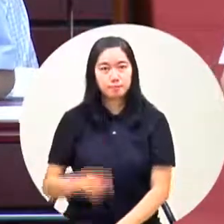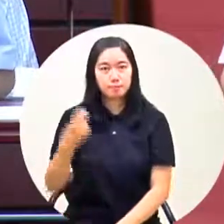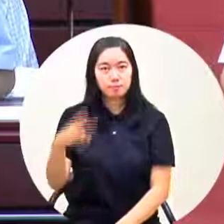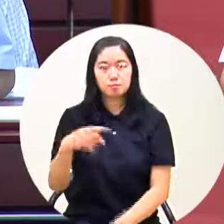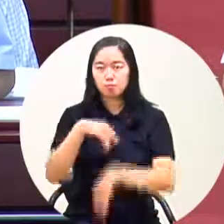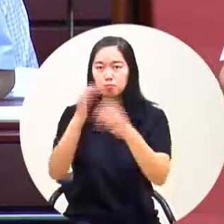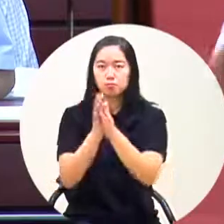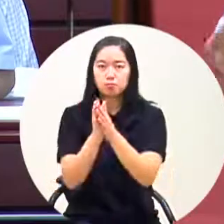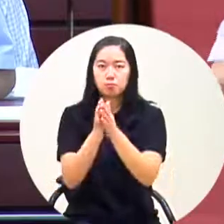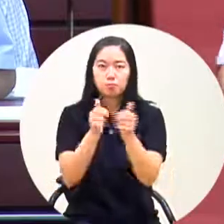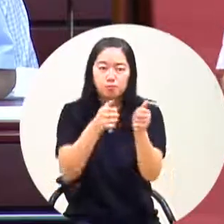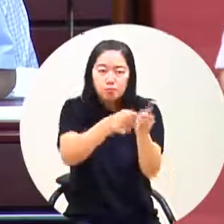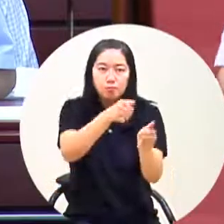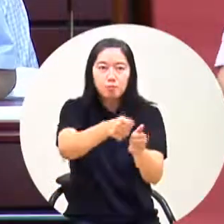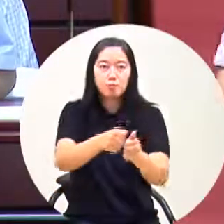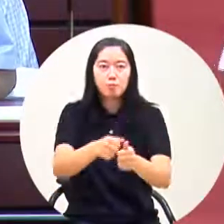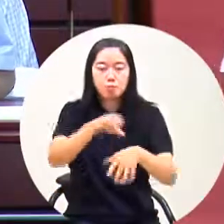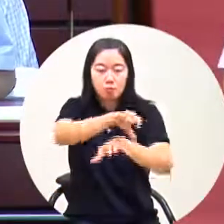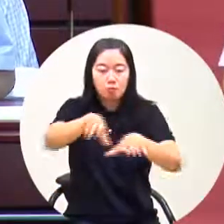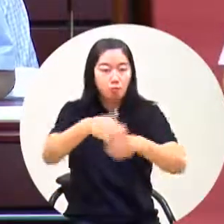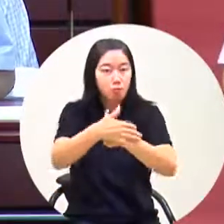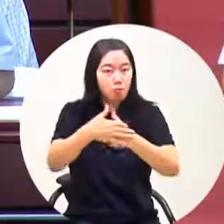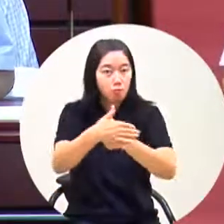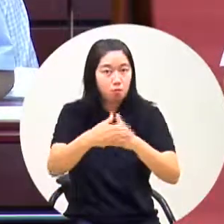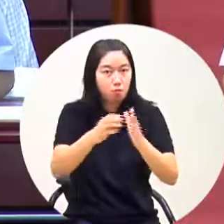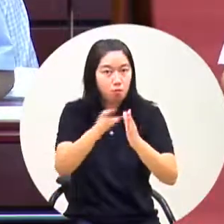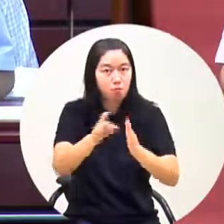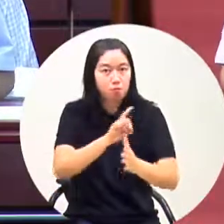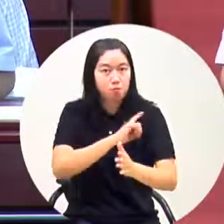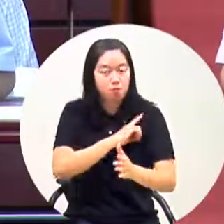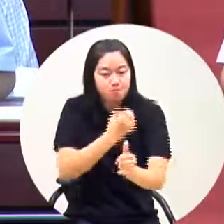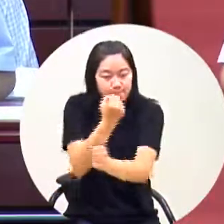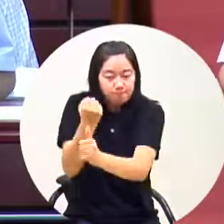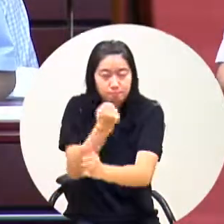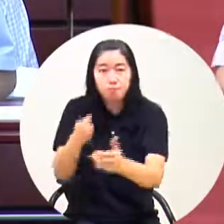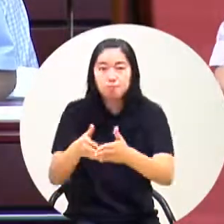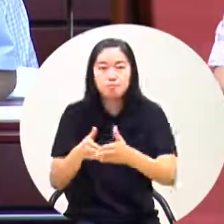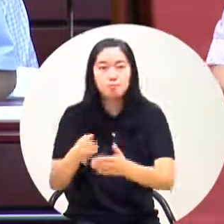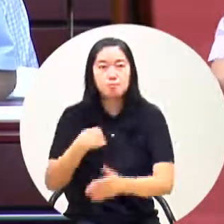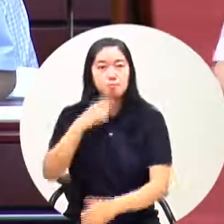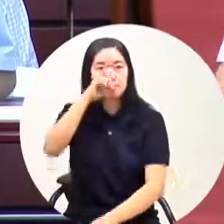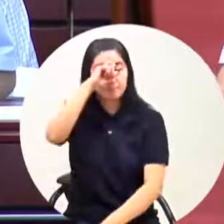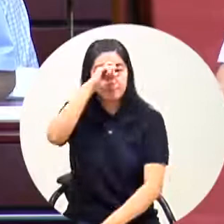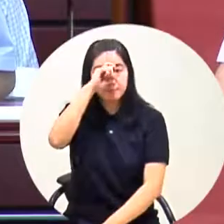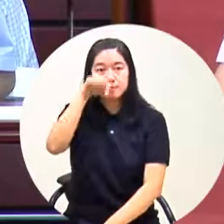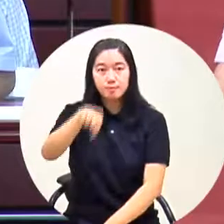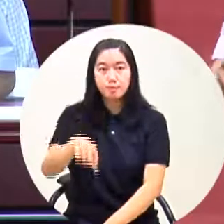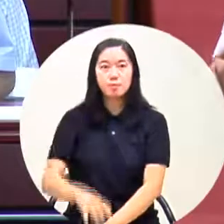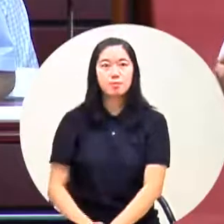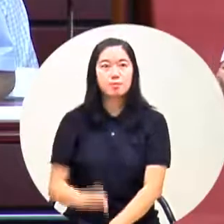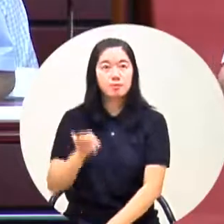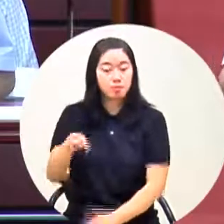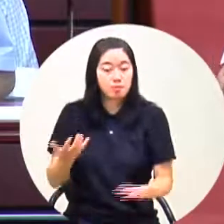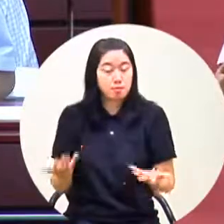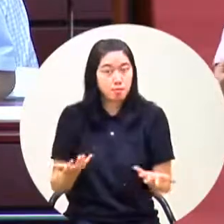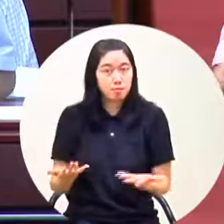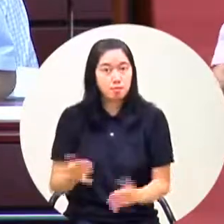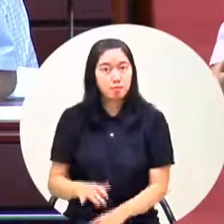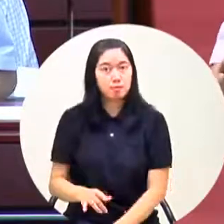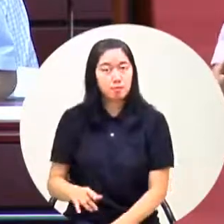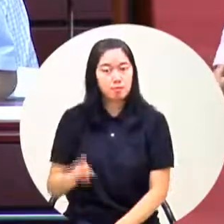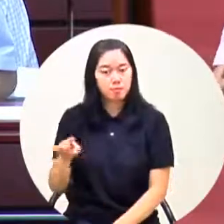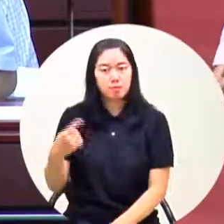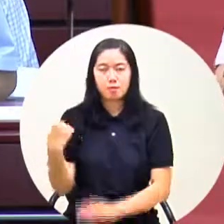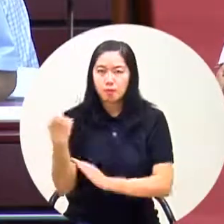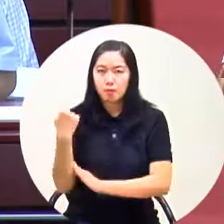局。自有一个力量才有办法嘛，啊，所以我也希望说环保局针对这个部分哈，多多来加强